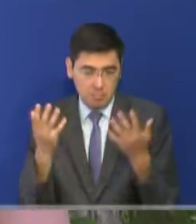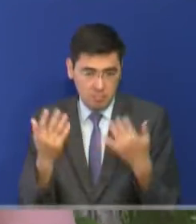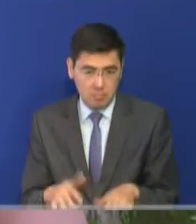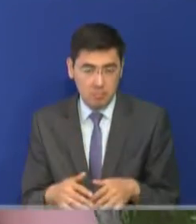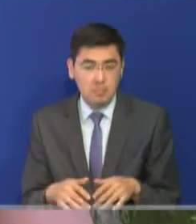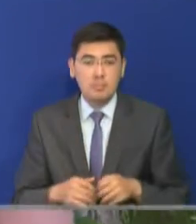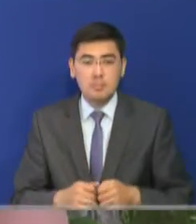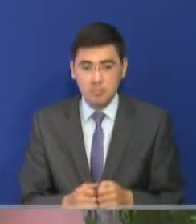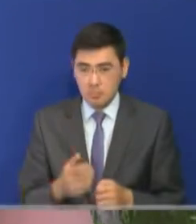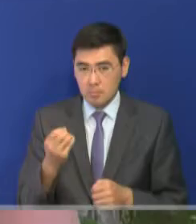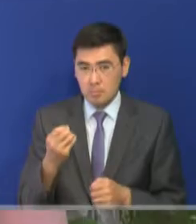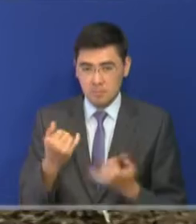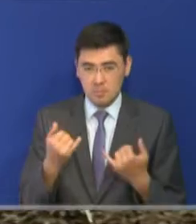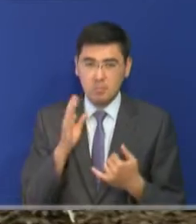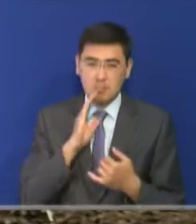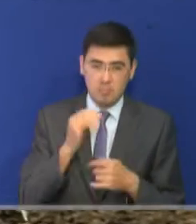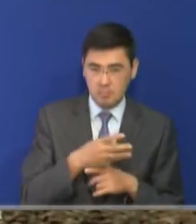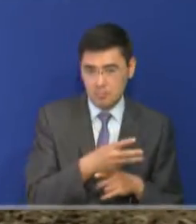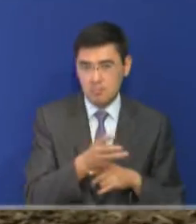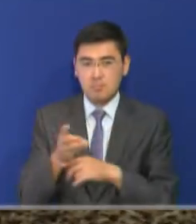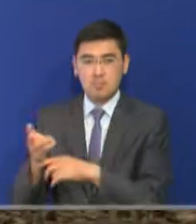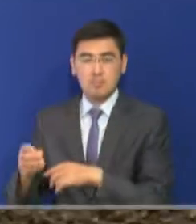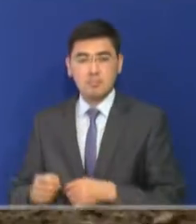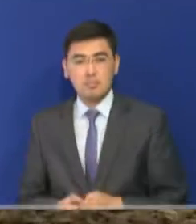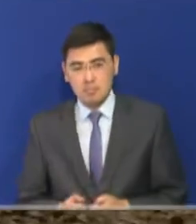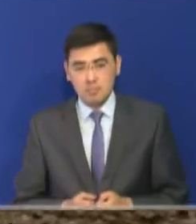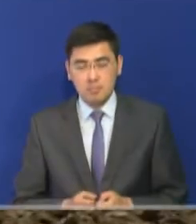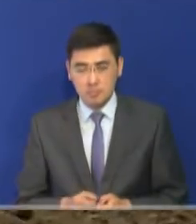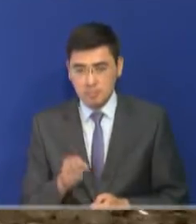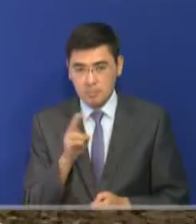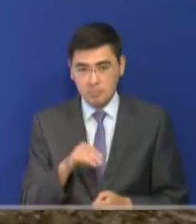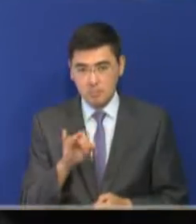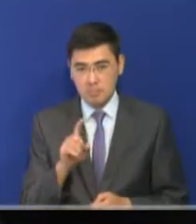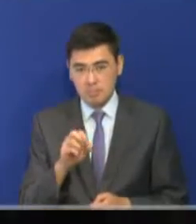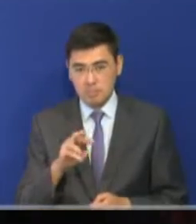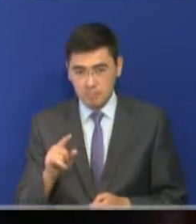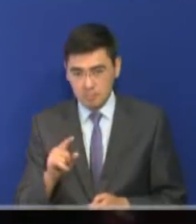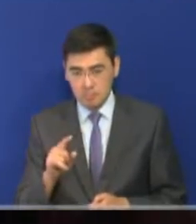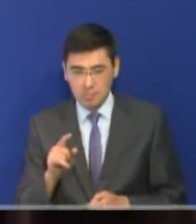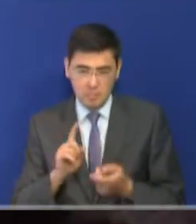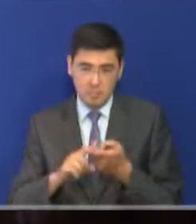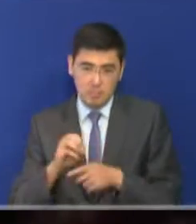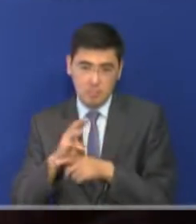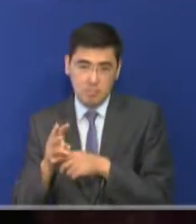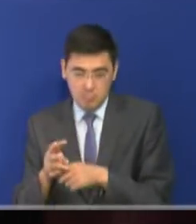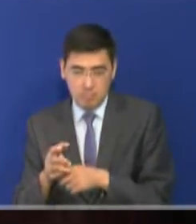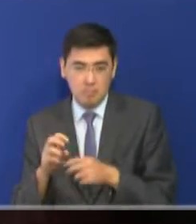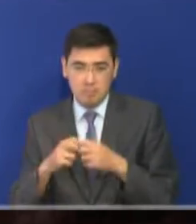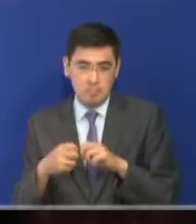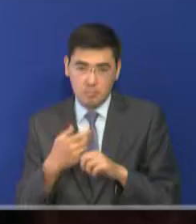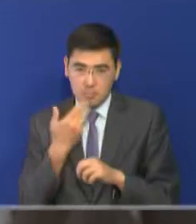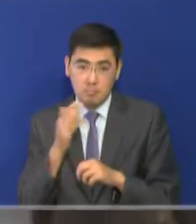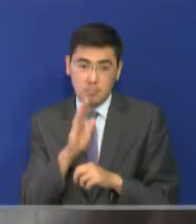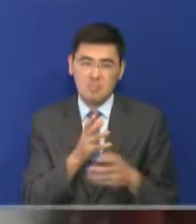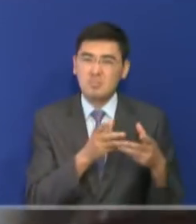Также проводится орошение земли. В этом году не было проблем с дизельным топливом. Однако весной возникли трудности, связанные с удорожанием